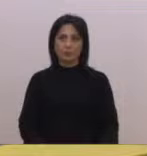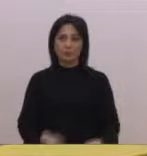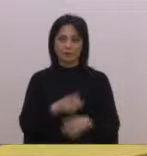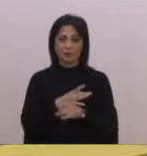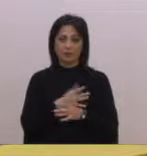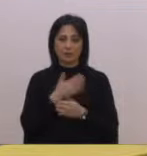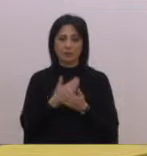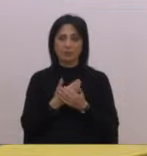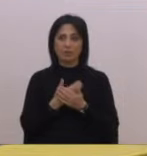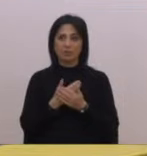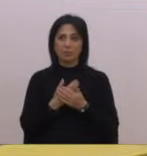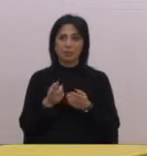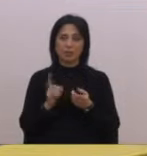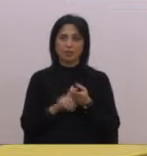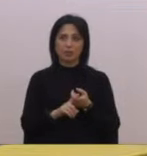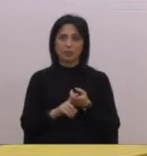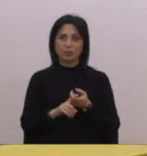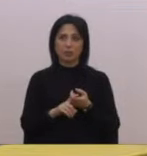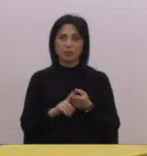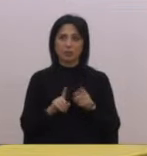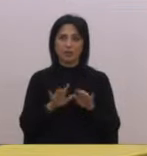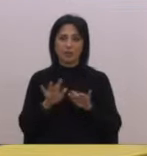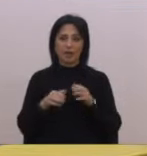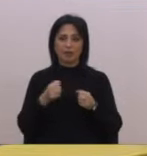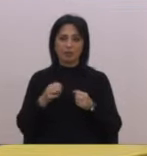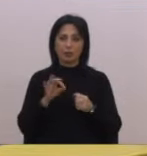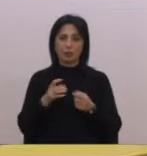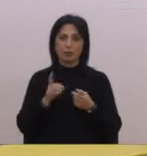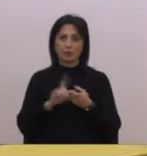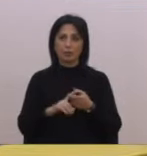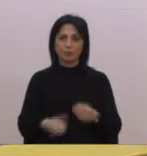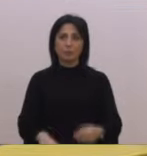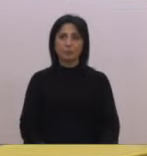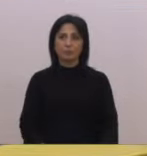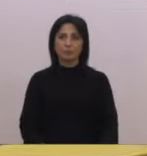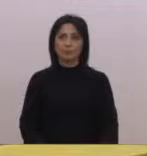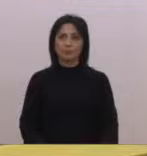სიღარიბის მაჩვენებელთან დაკავშირებით, ასევე დასაქმებასთან დაკავშირებით.